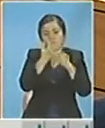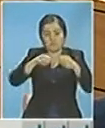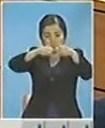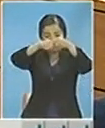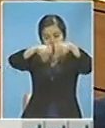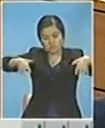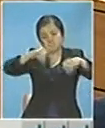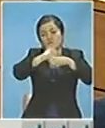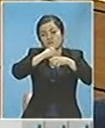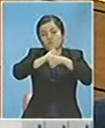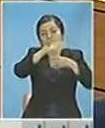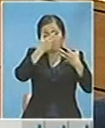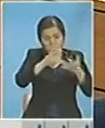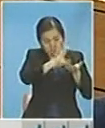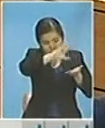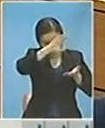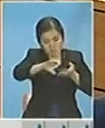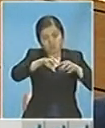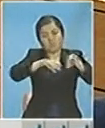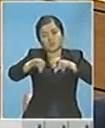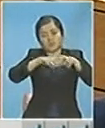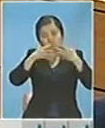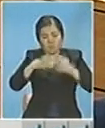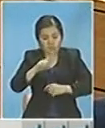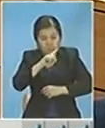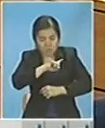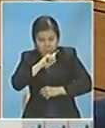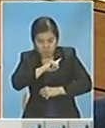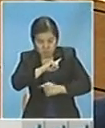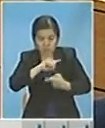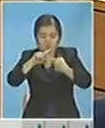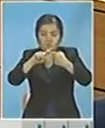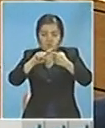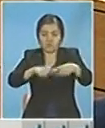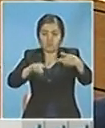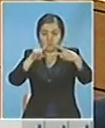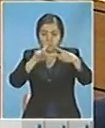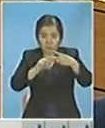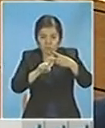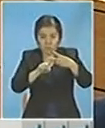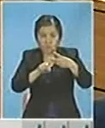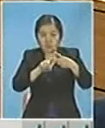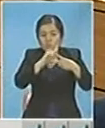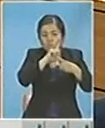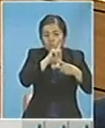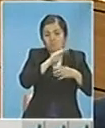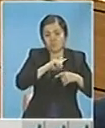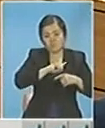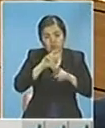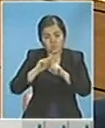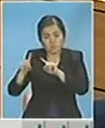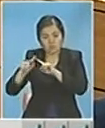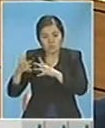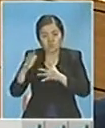างกับงบประมาณไม่งั้นบทบาทกับสถานภาพนี่ก็จะไม่สามารถที่จะเปล่งประกายออกมาได้ประการแรกท่านประธ